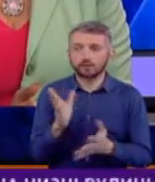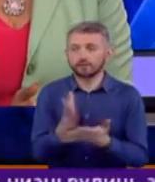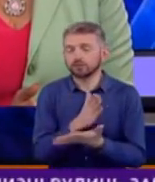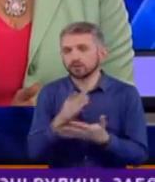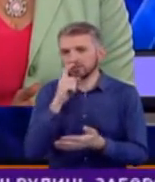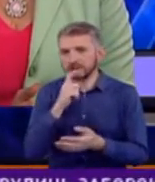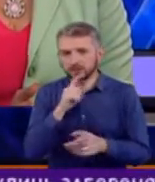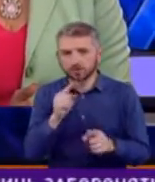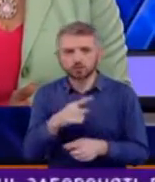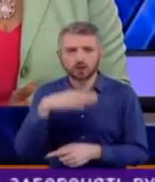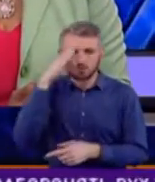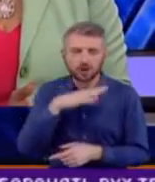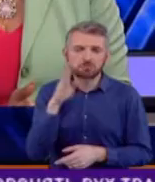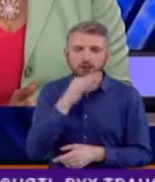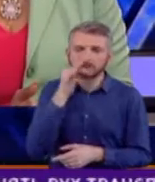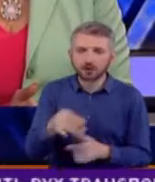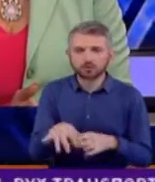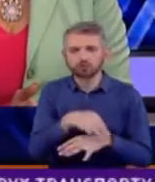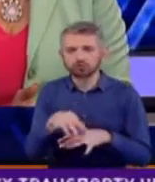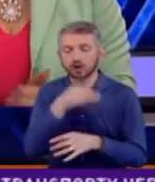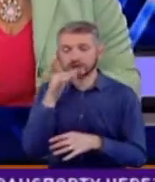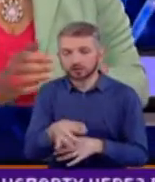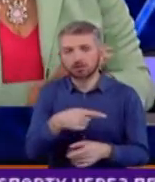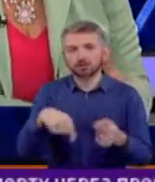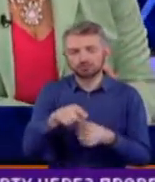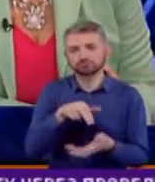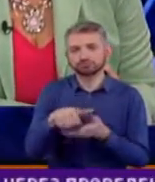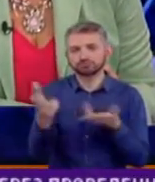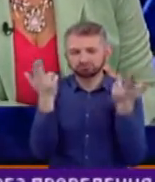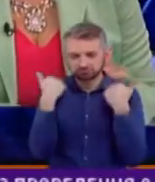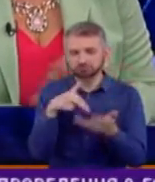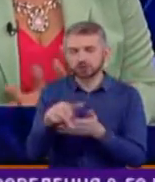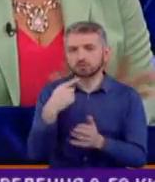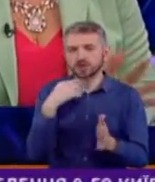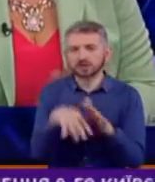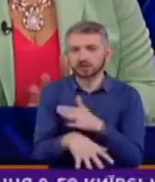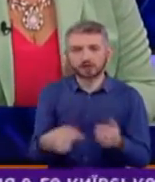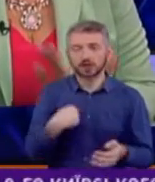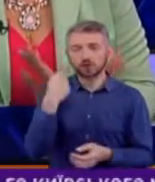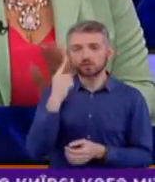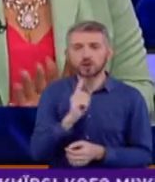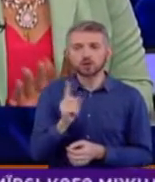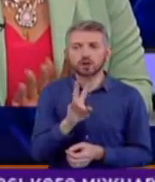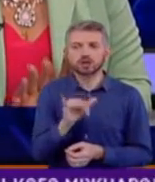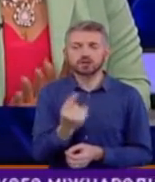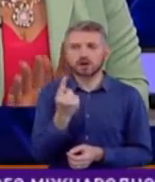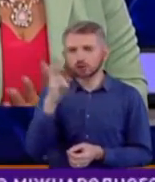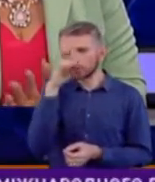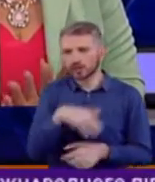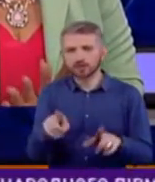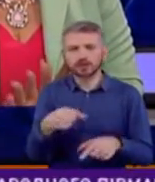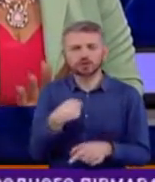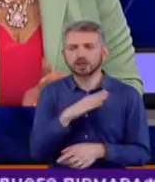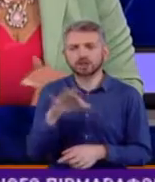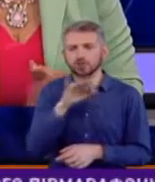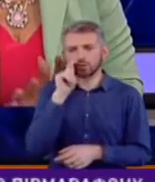мама сказала, или там муж, жена, они пошли и проголосовали. Я думаю, что ни в одной стране, даже я не